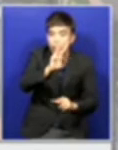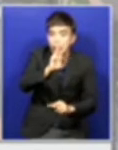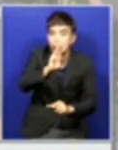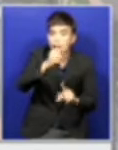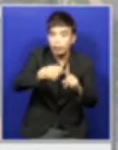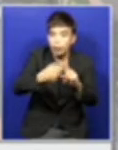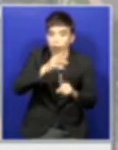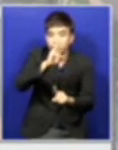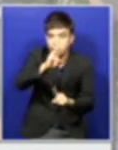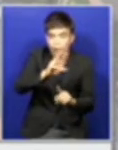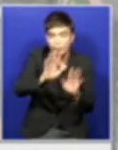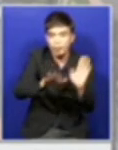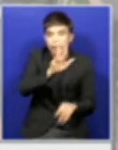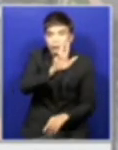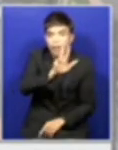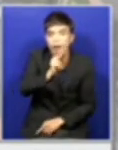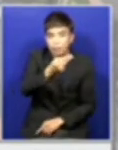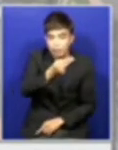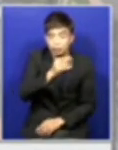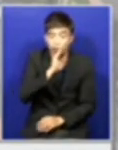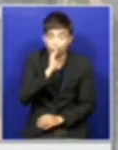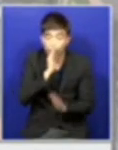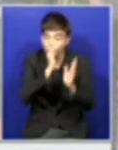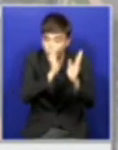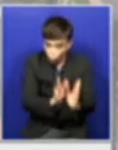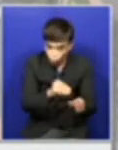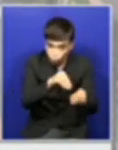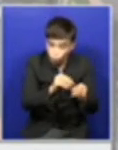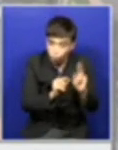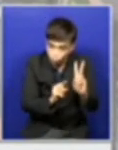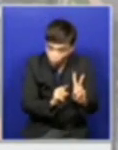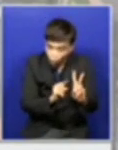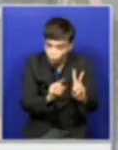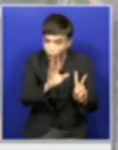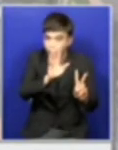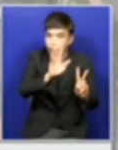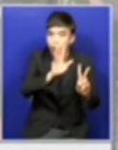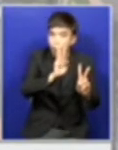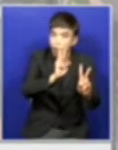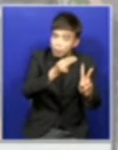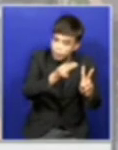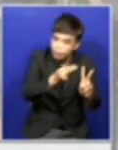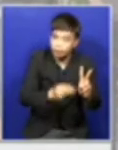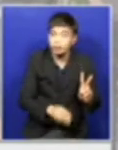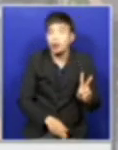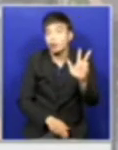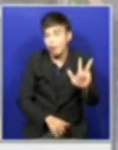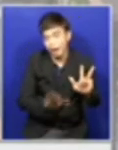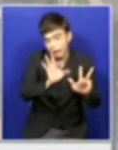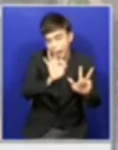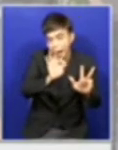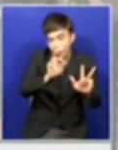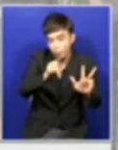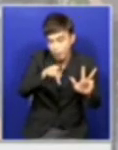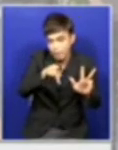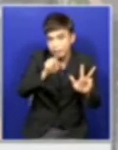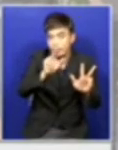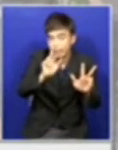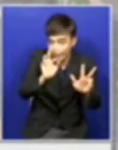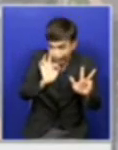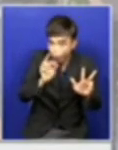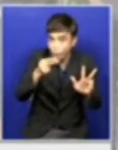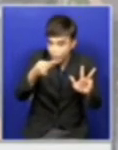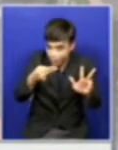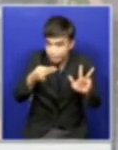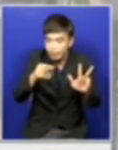ถ้ามี2คนให้ไปเลยครับ 60,000 บาทถ้ามี3คนให้ไปเลยครับ 90,000 บาทถ้ามี4คน